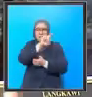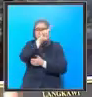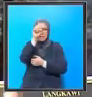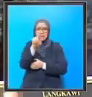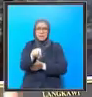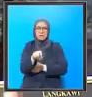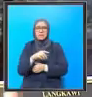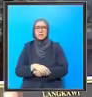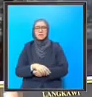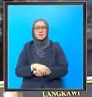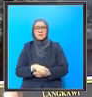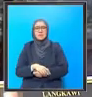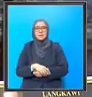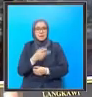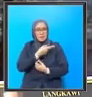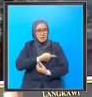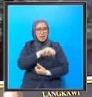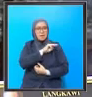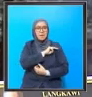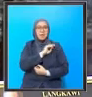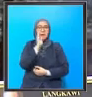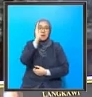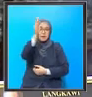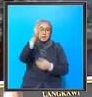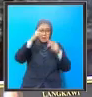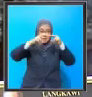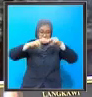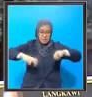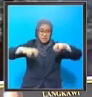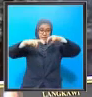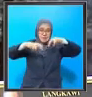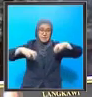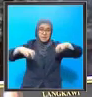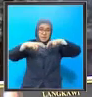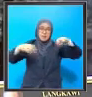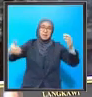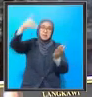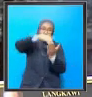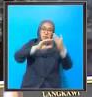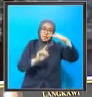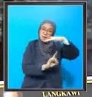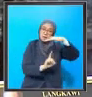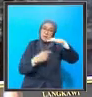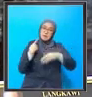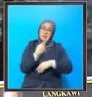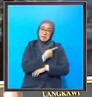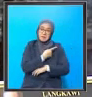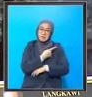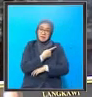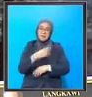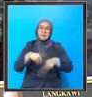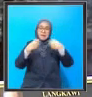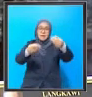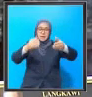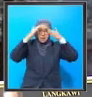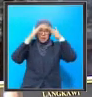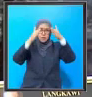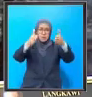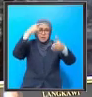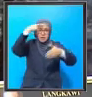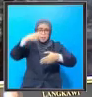Ada Kementerian akan kaji smule dasar kita dan beri tumpuan kepada